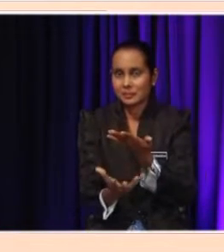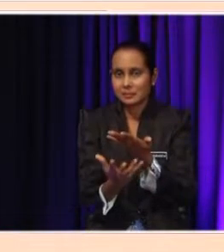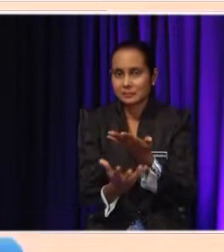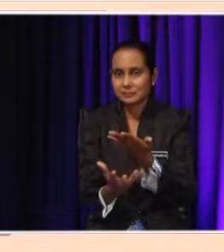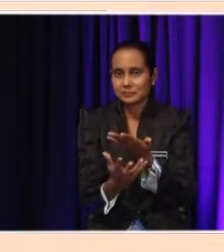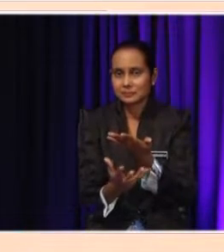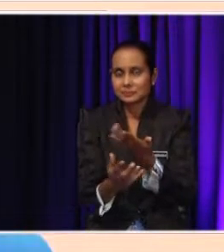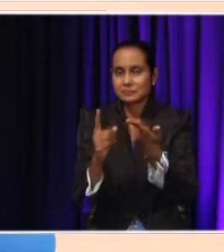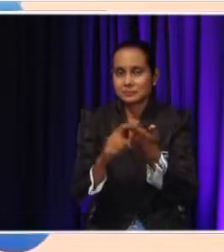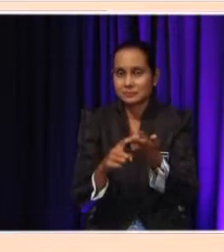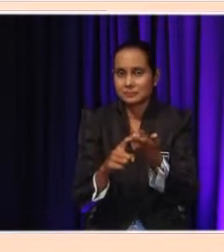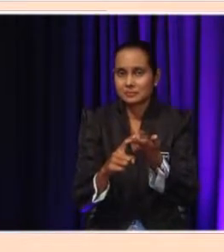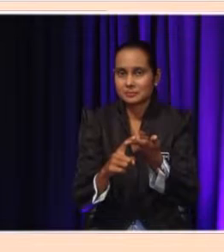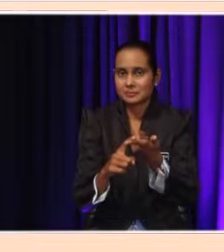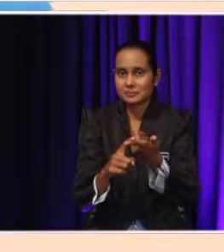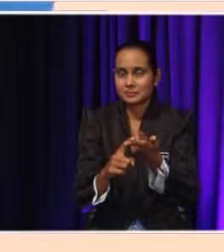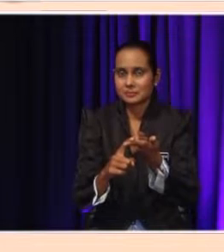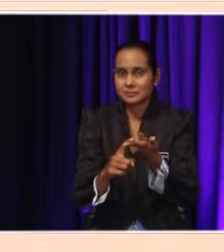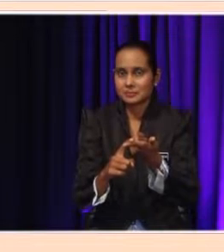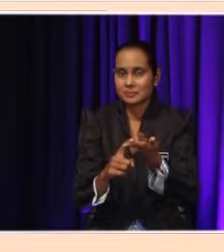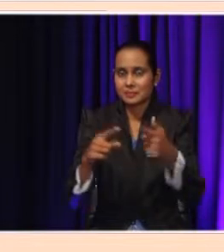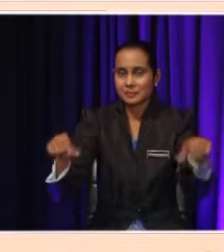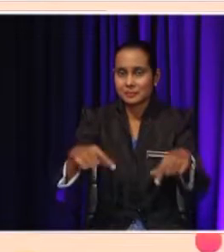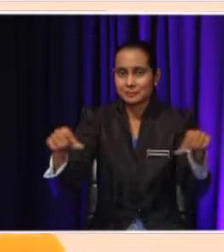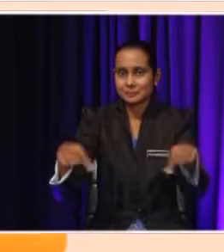sapika yang kedua yang kedua